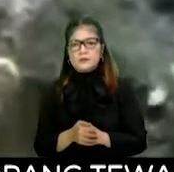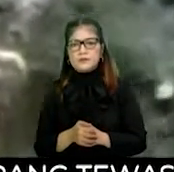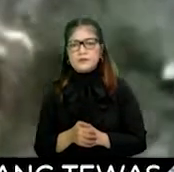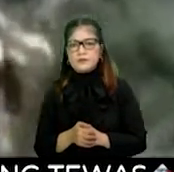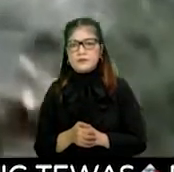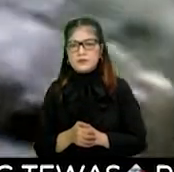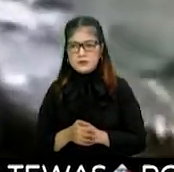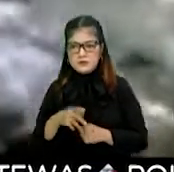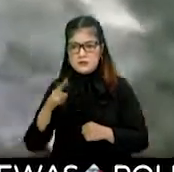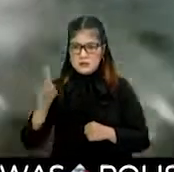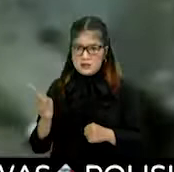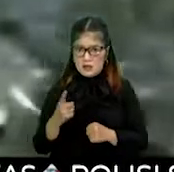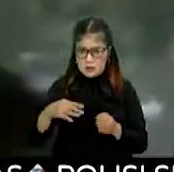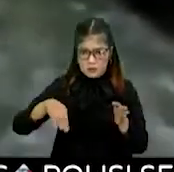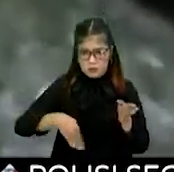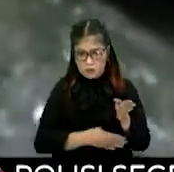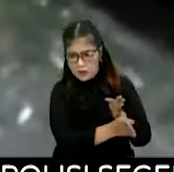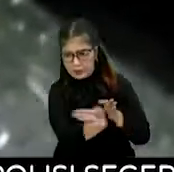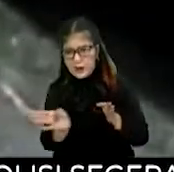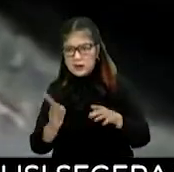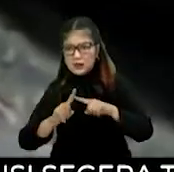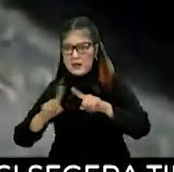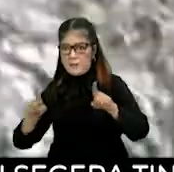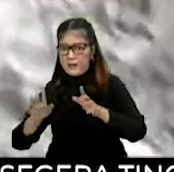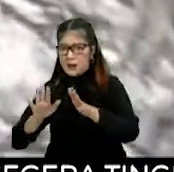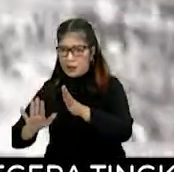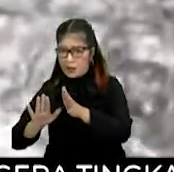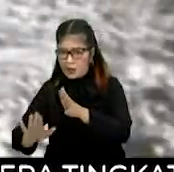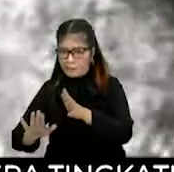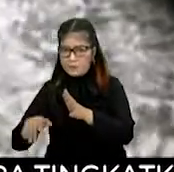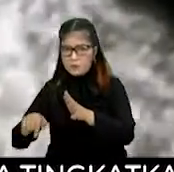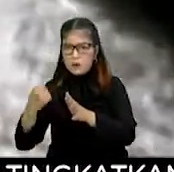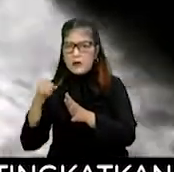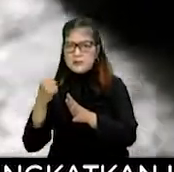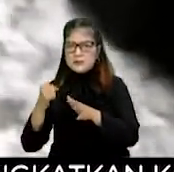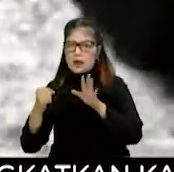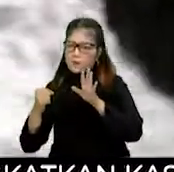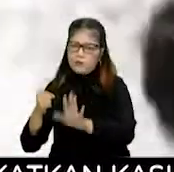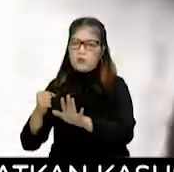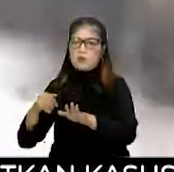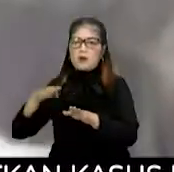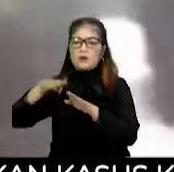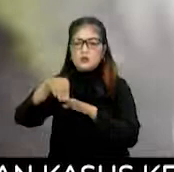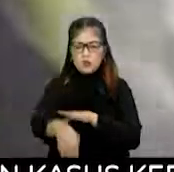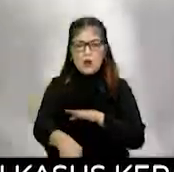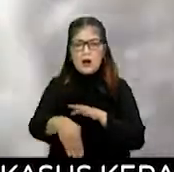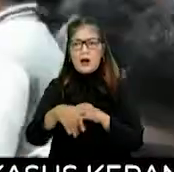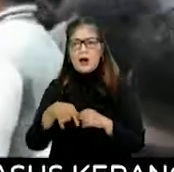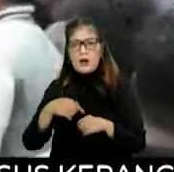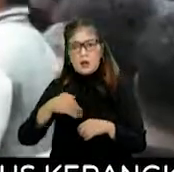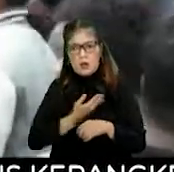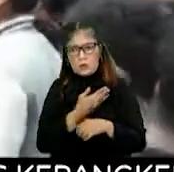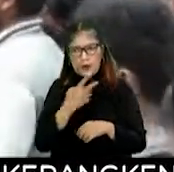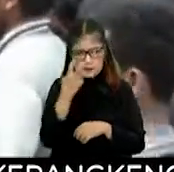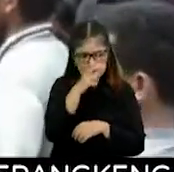pedal gas, hingga mobil justru terjun ke dalam jurang. Pencarian korban hingga kini terus dilakukan, namun terkendala derasnya